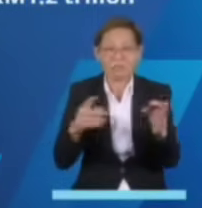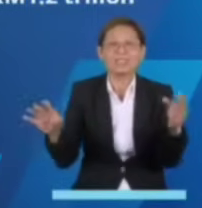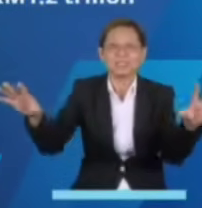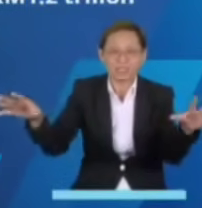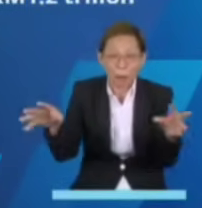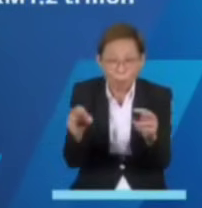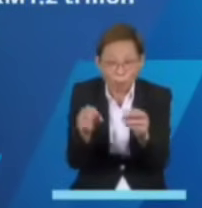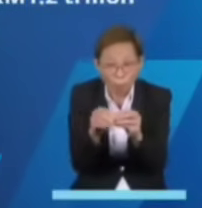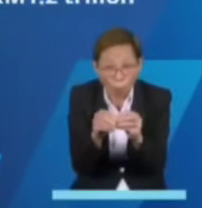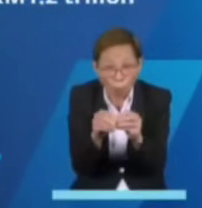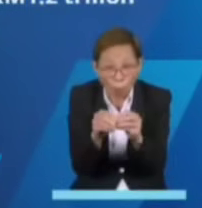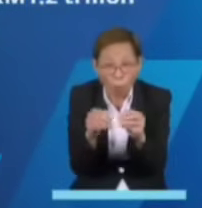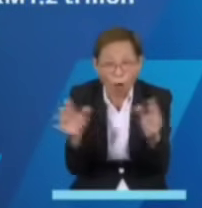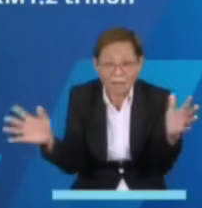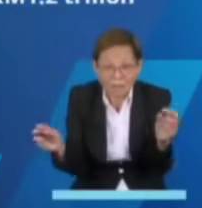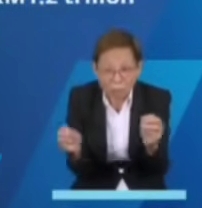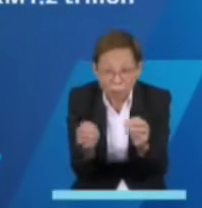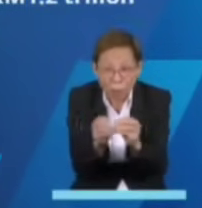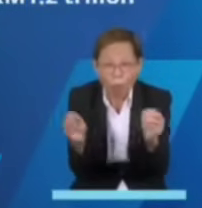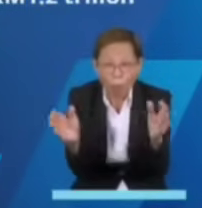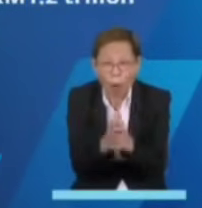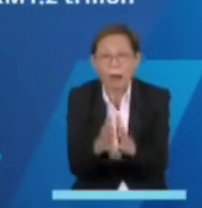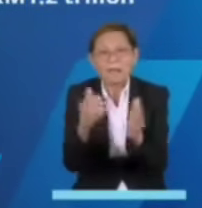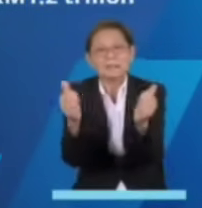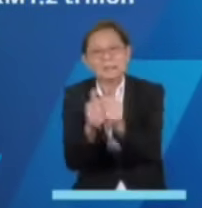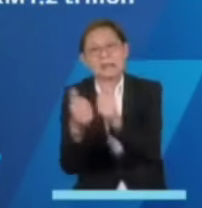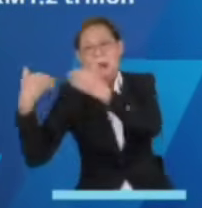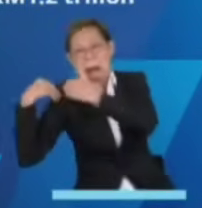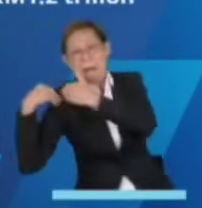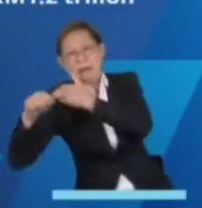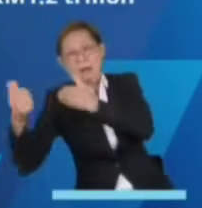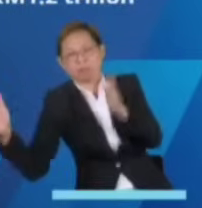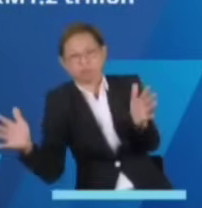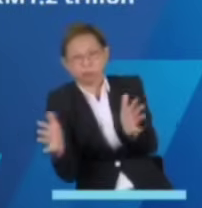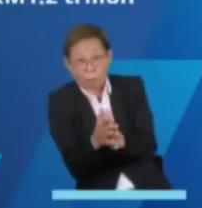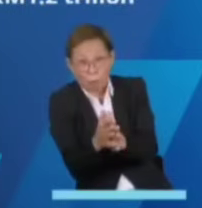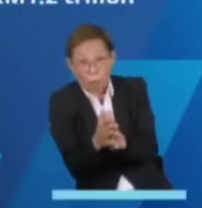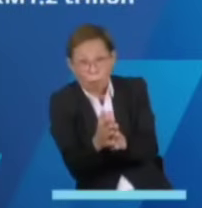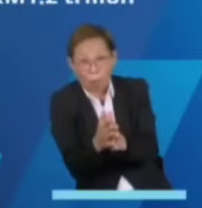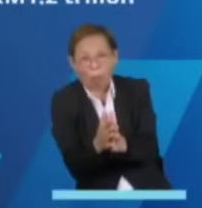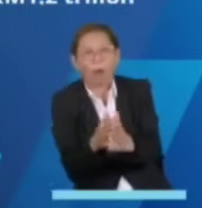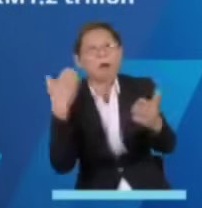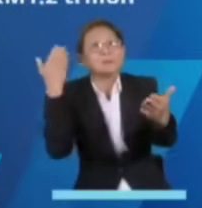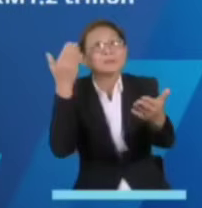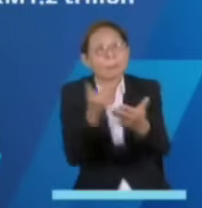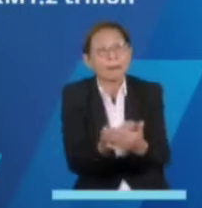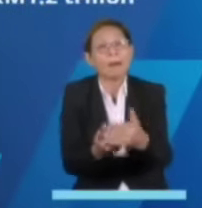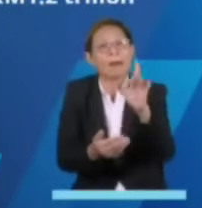tadi dengan liability lain, dia mencecah